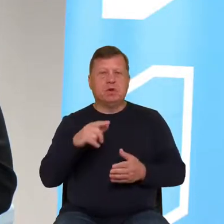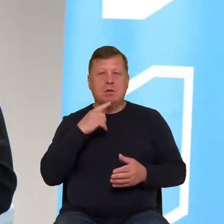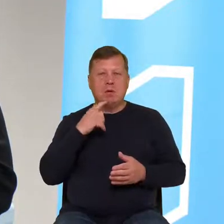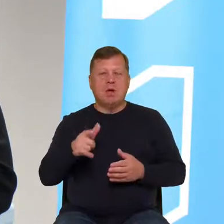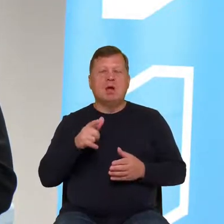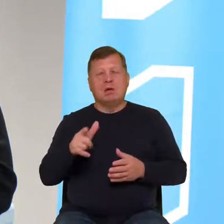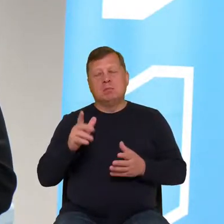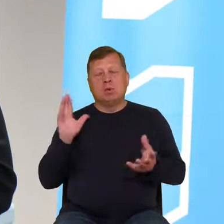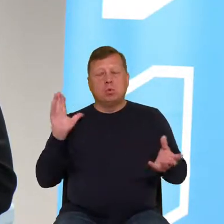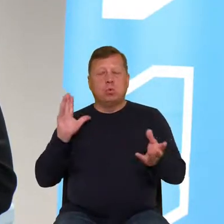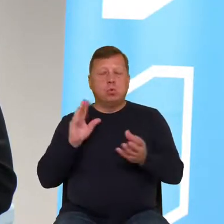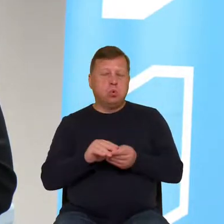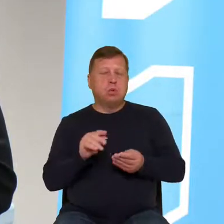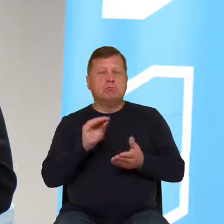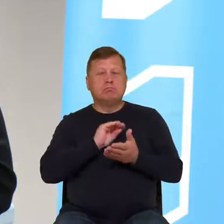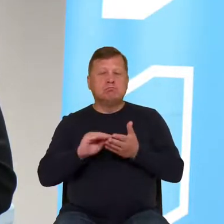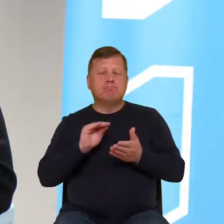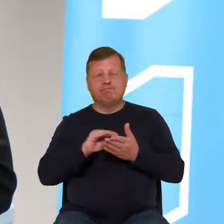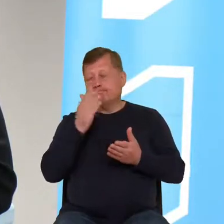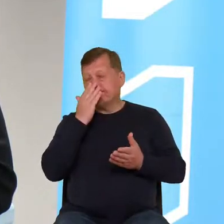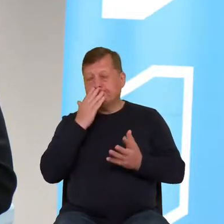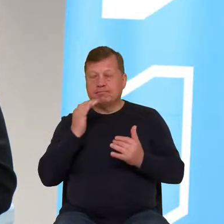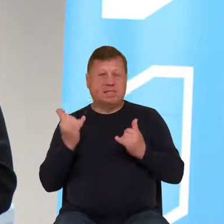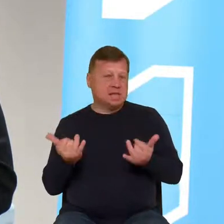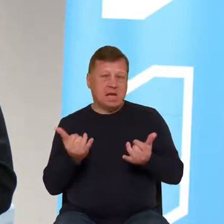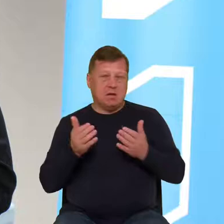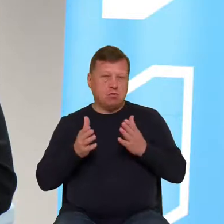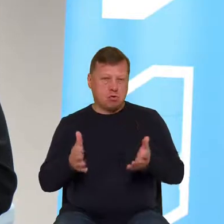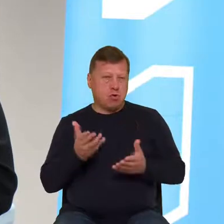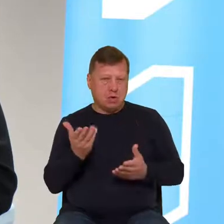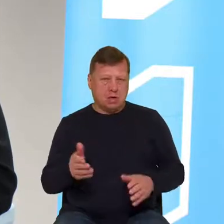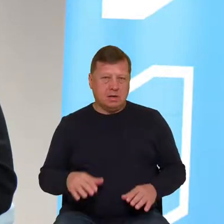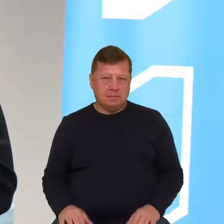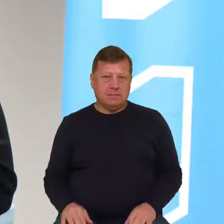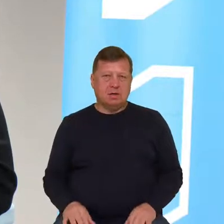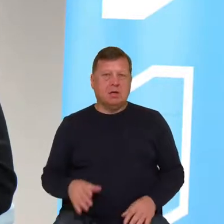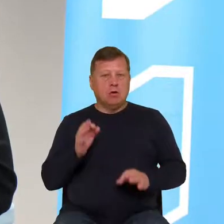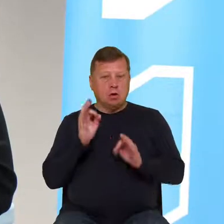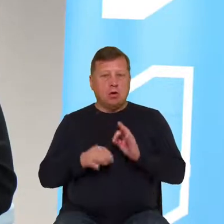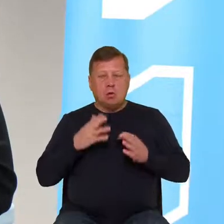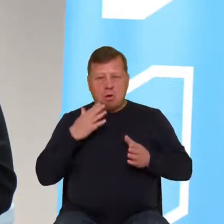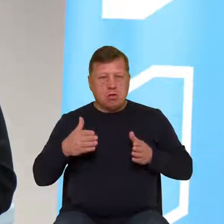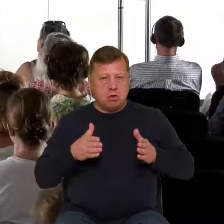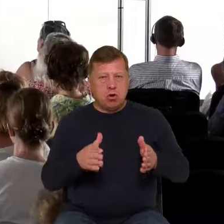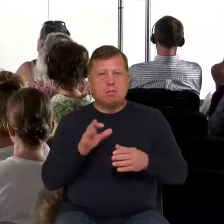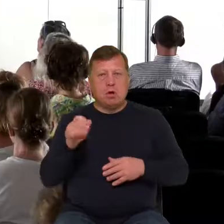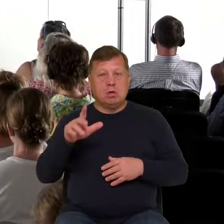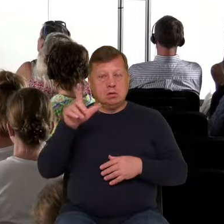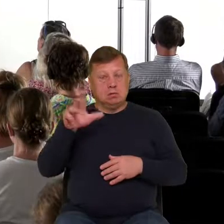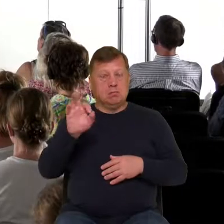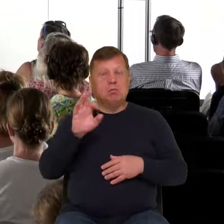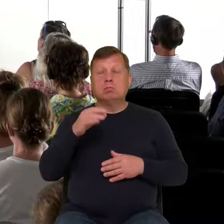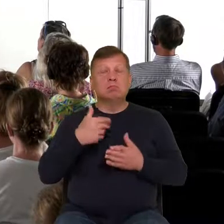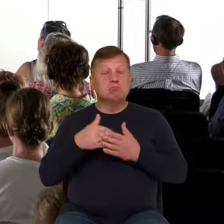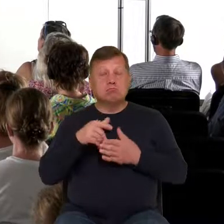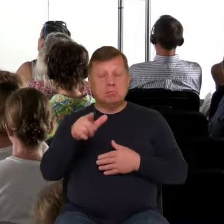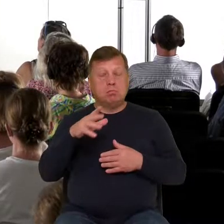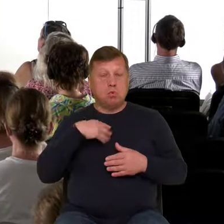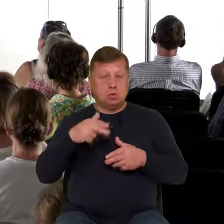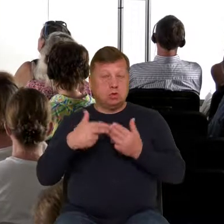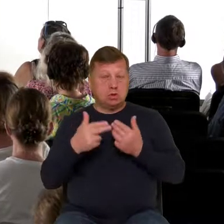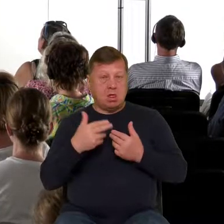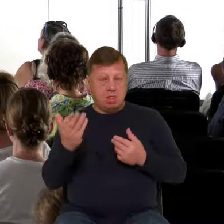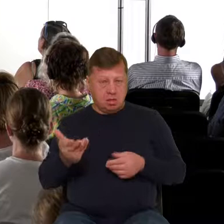drodze. Chciałbym zapytać cię dosłownie o drodze, bo jako dziennikarz wybrałeś się